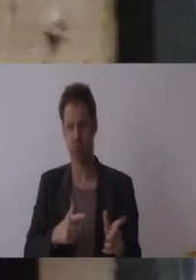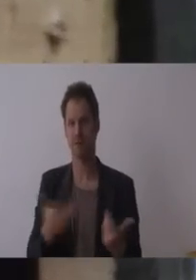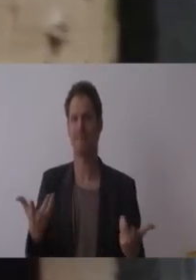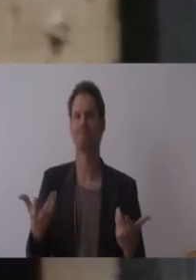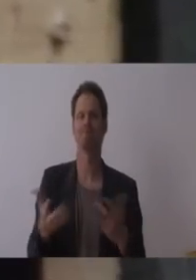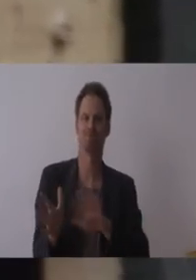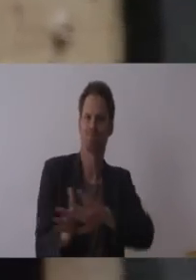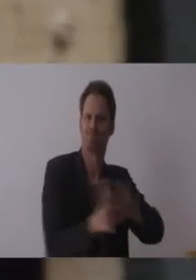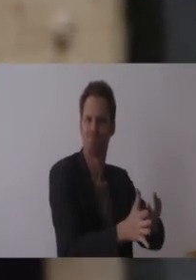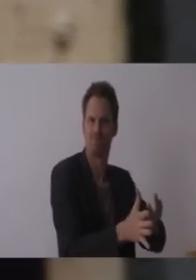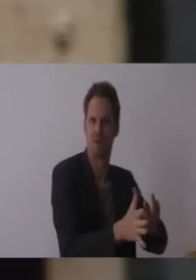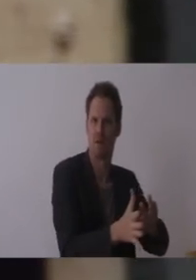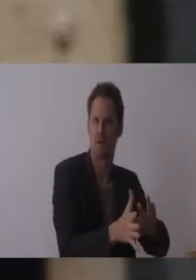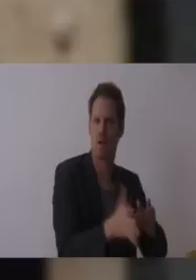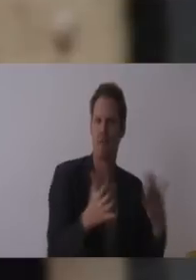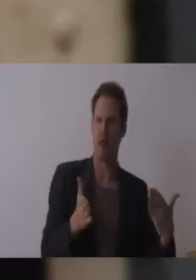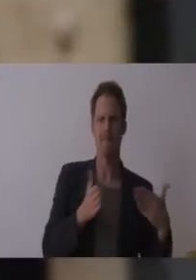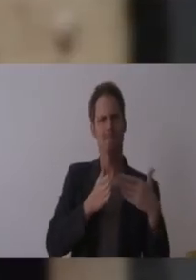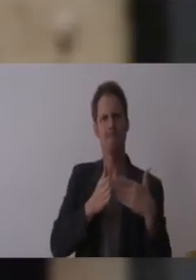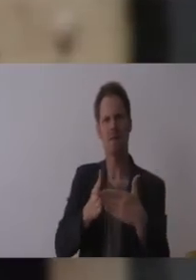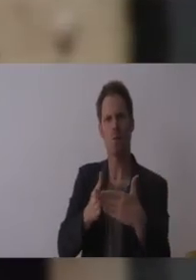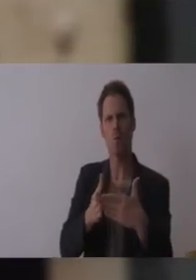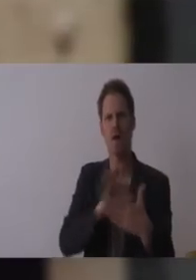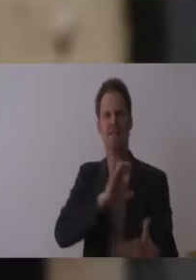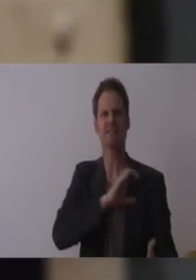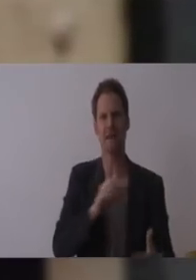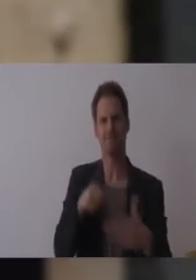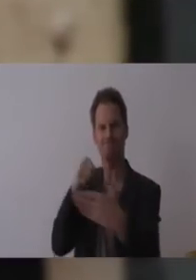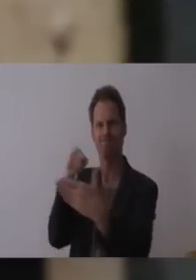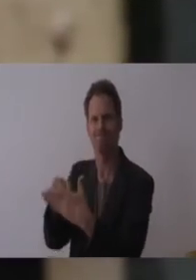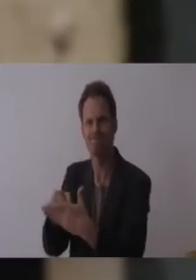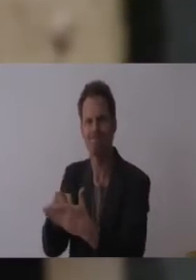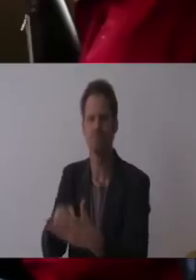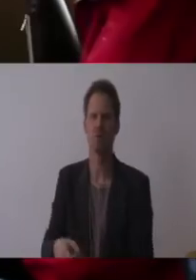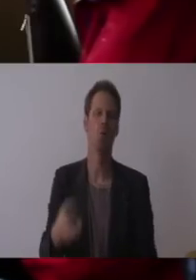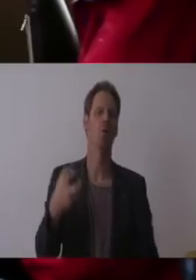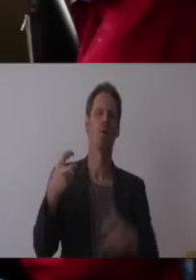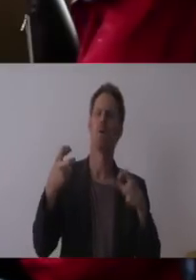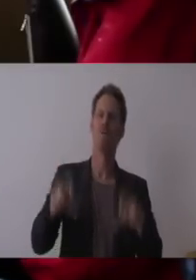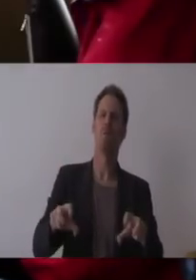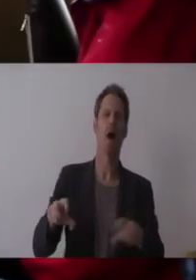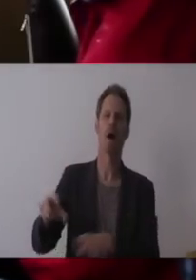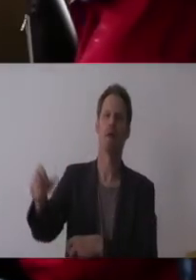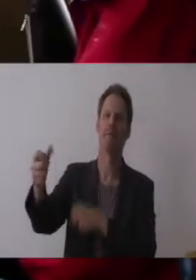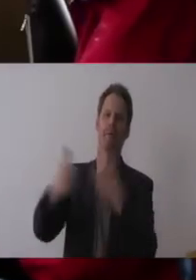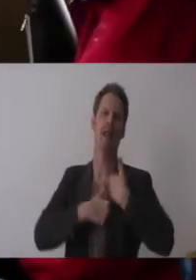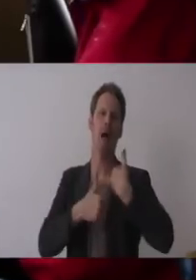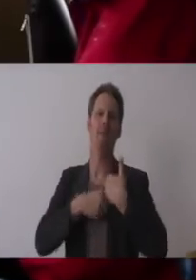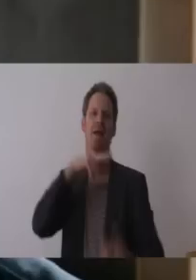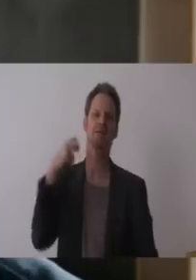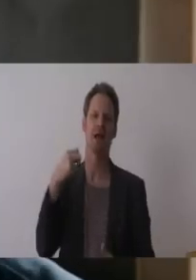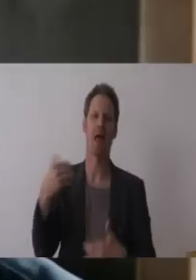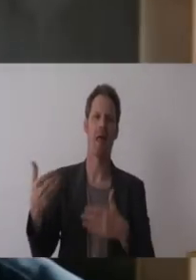les eaux internationales. Mais cette fois-ci, le bateau pour Gaza espère atteindre sa destination finale. On ne navigue pas pour être stoppé par